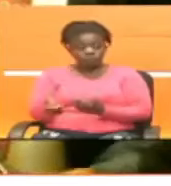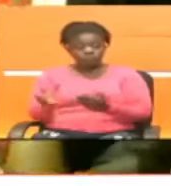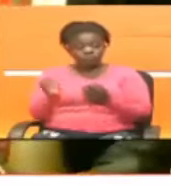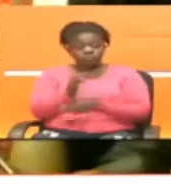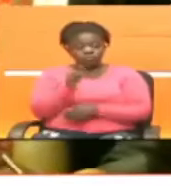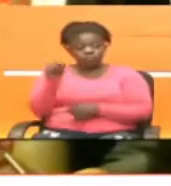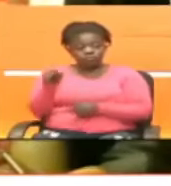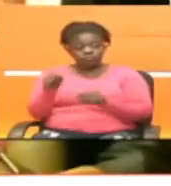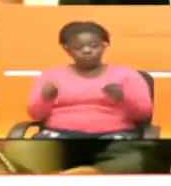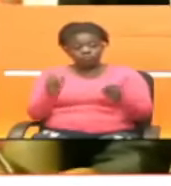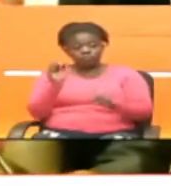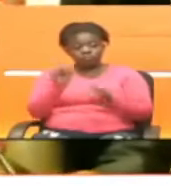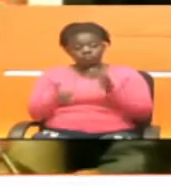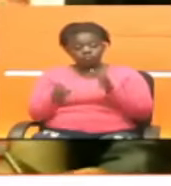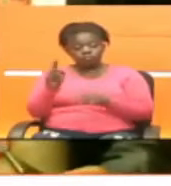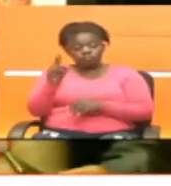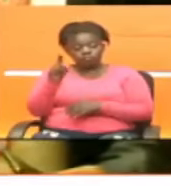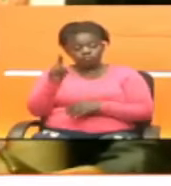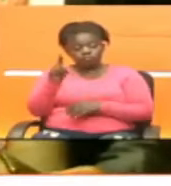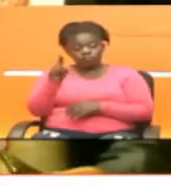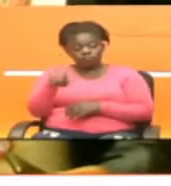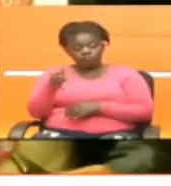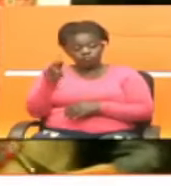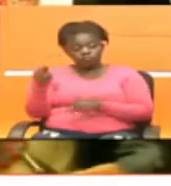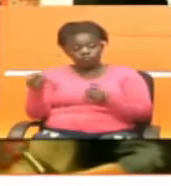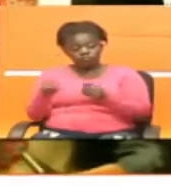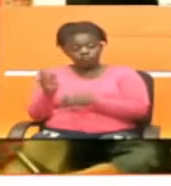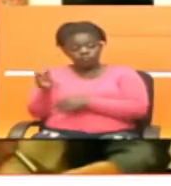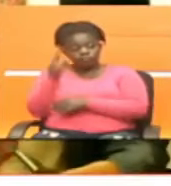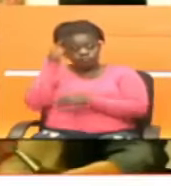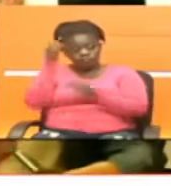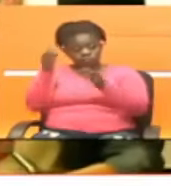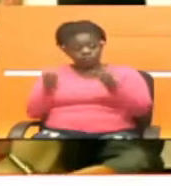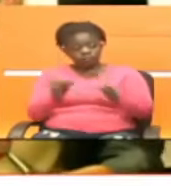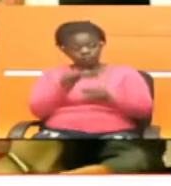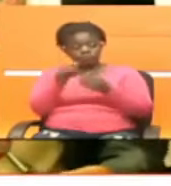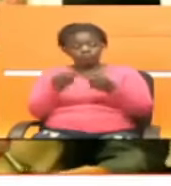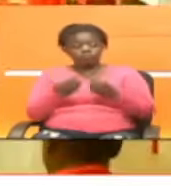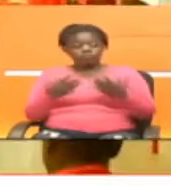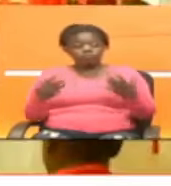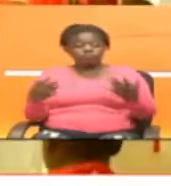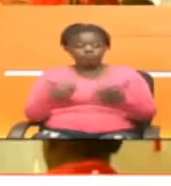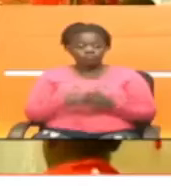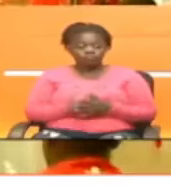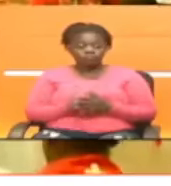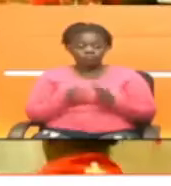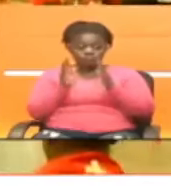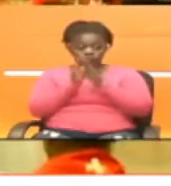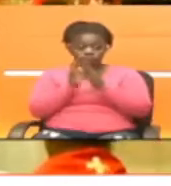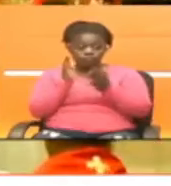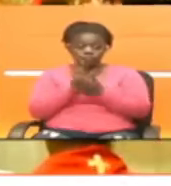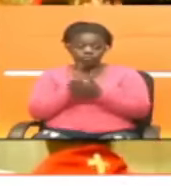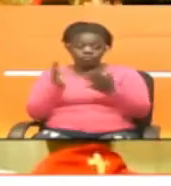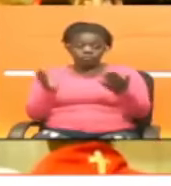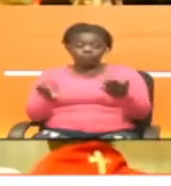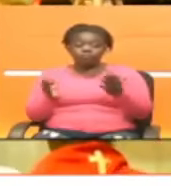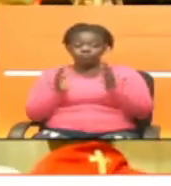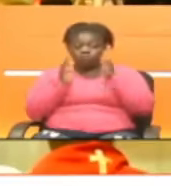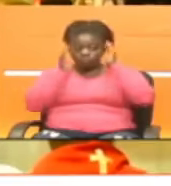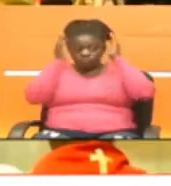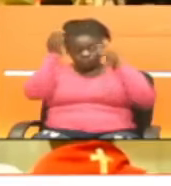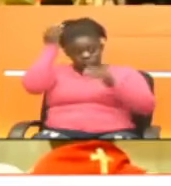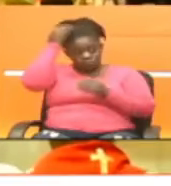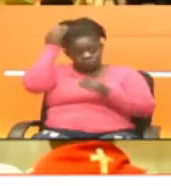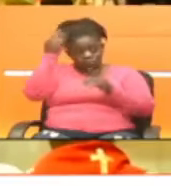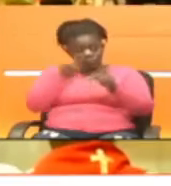saba minisita Henry Musasi minisita omuzi w'ebyensimbi n'abalala bangi. Emmeseni yeetabye minisita abasumba w'essaza